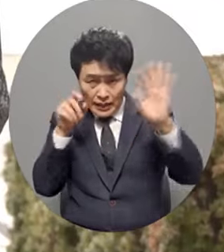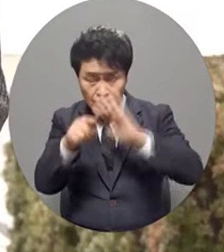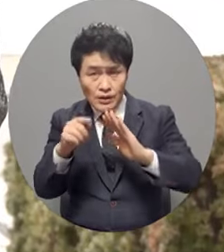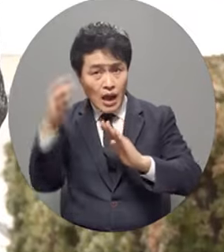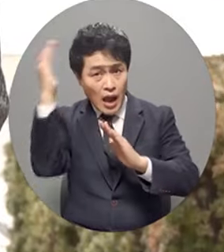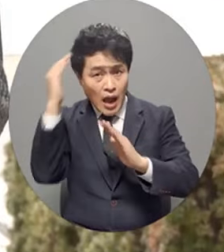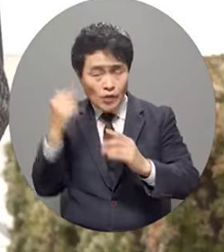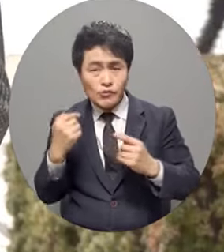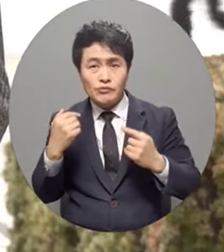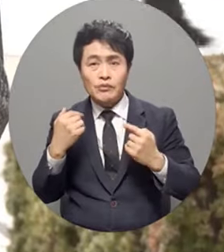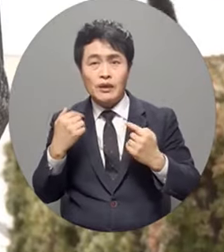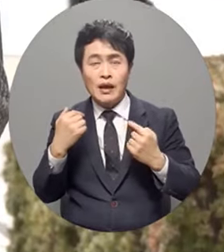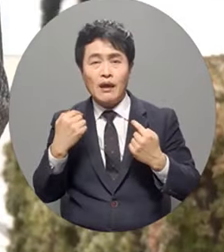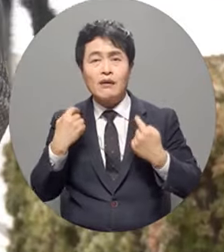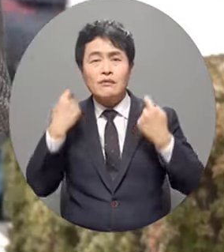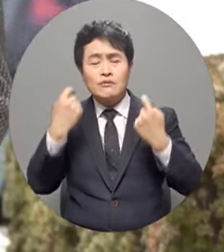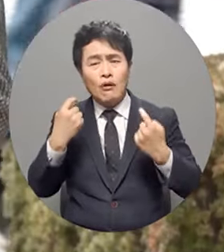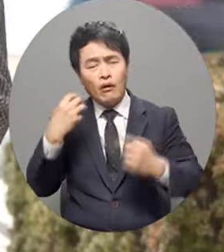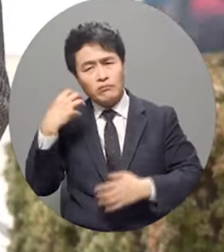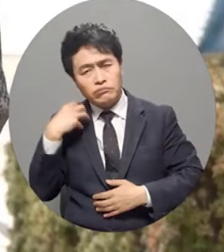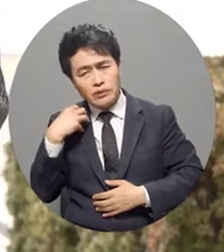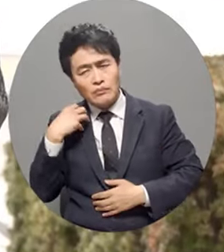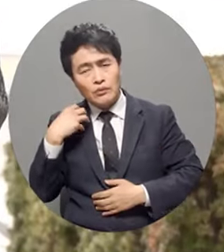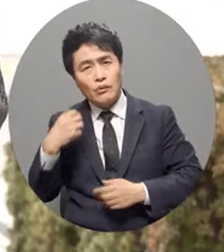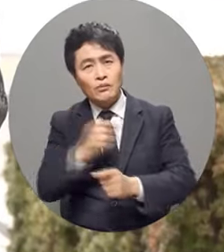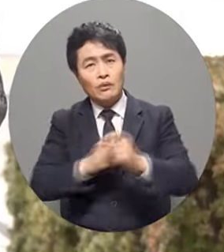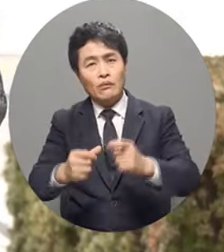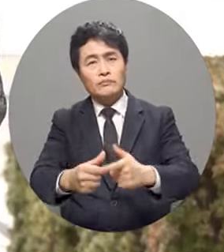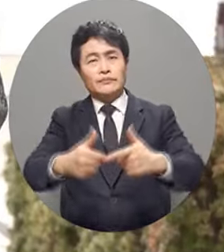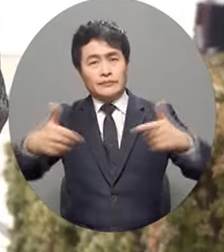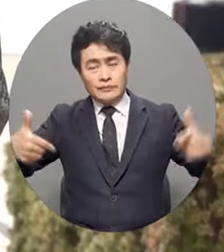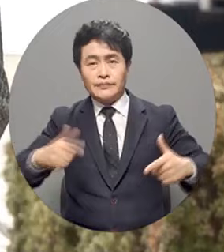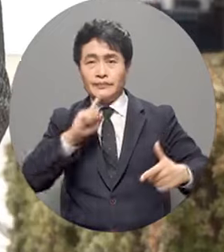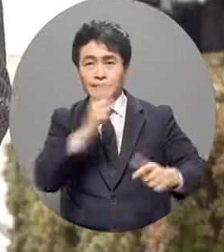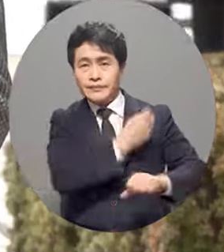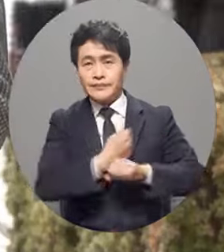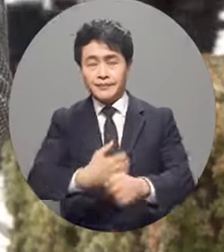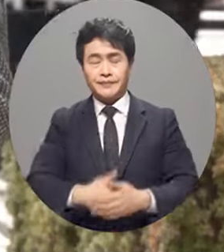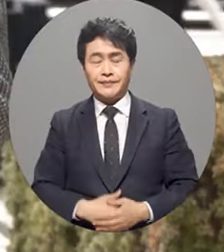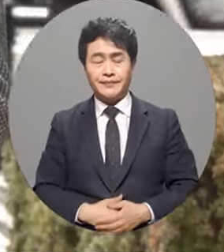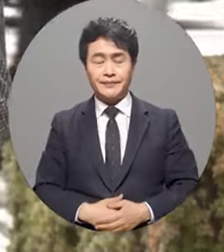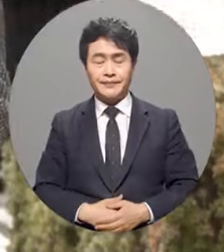부담도 그만큼 늘어날 것으로 보입니다. 도쿄에서 MBC 뉴스 현영준입니다.